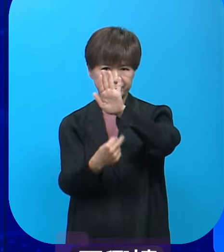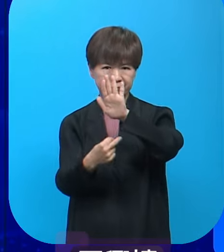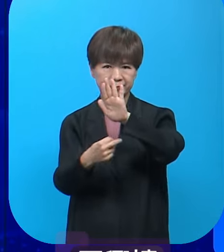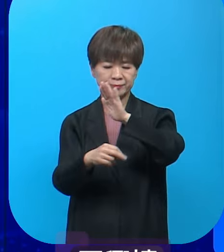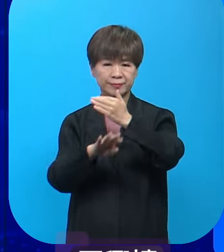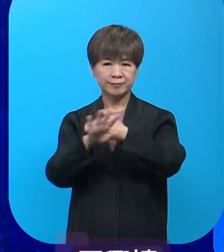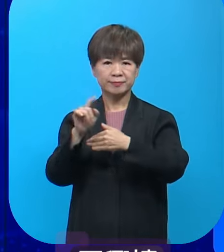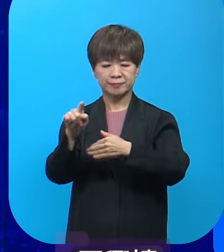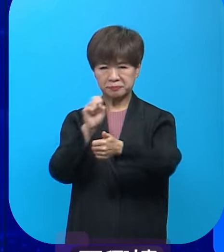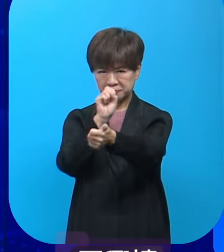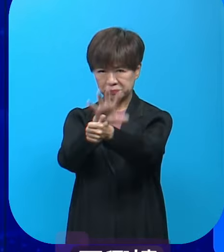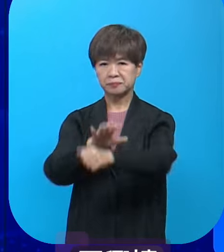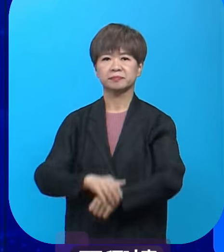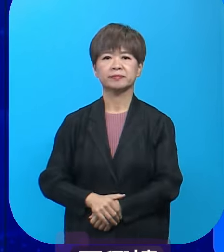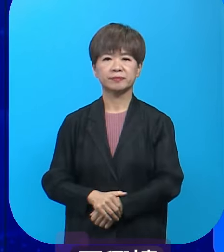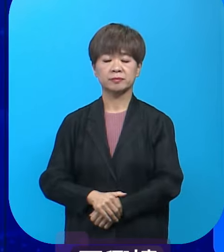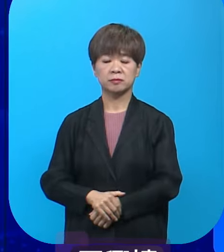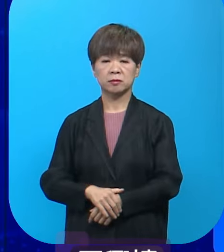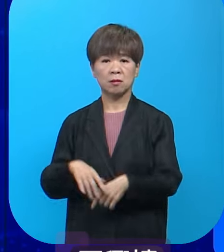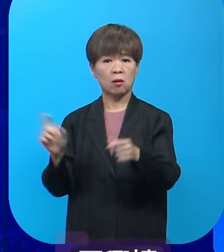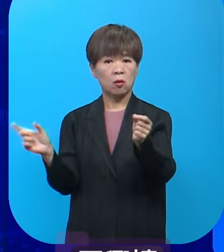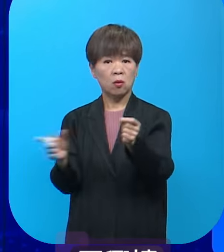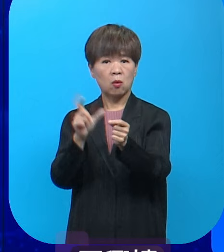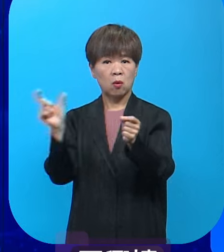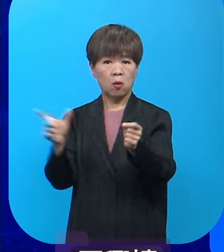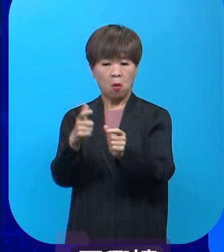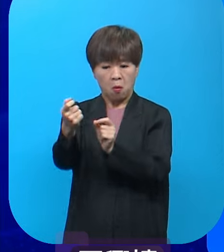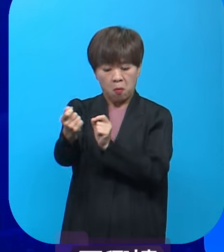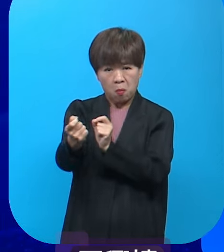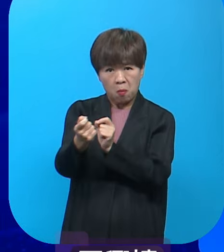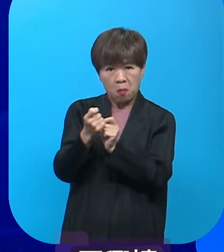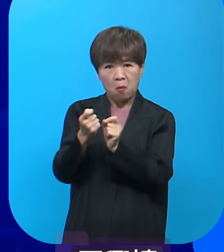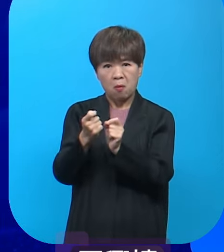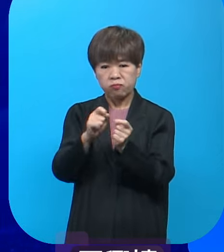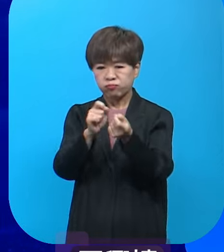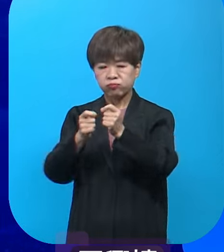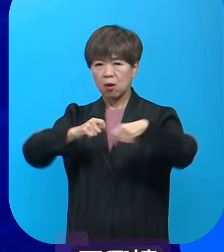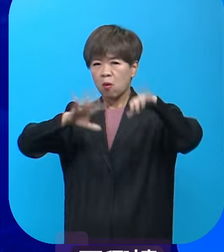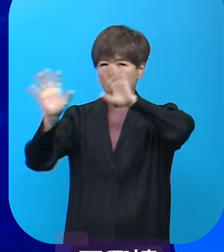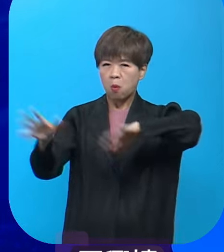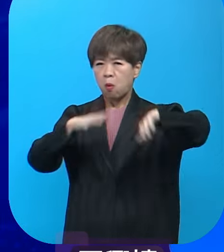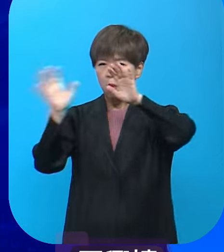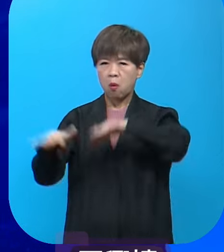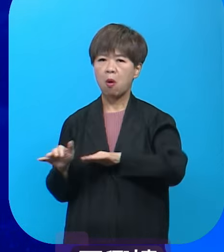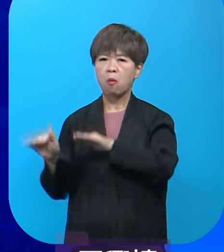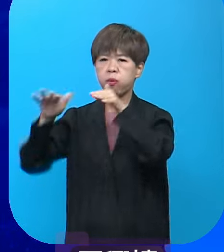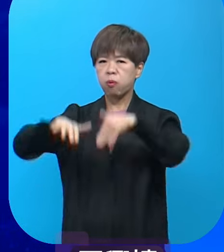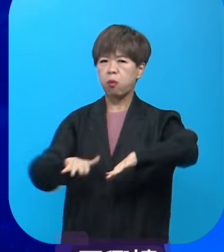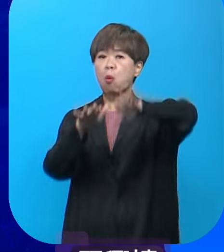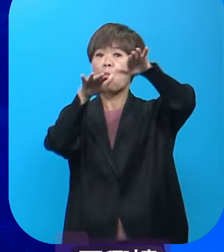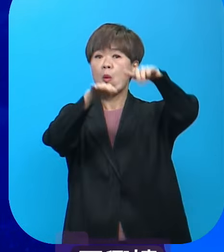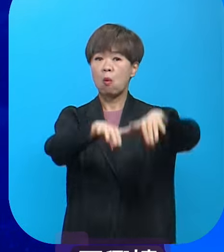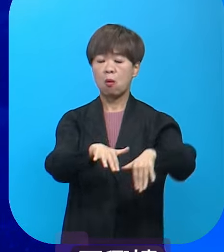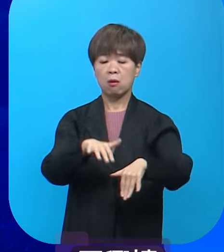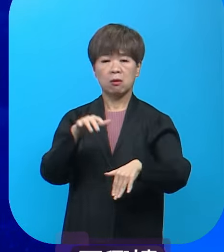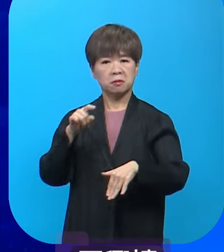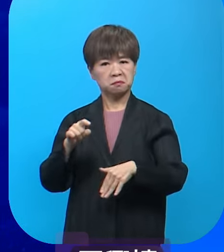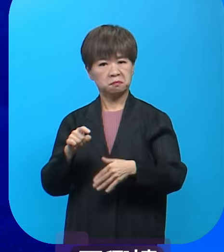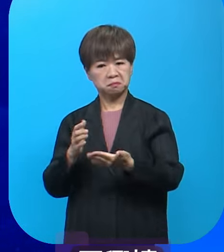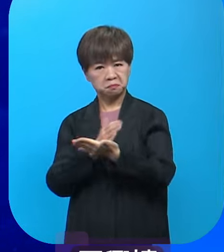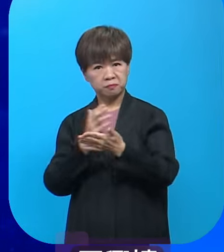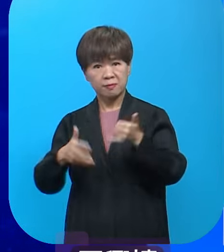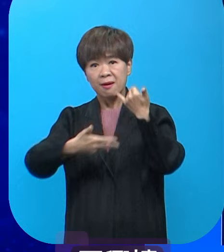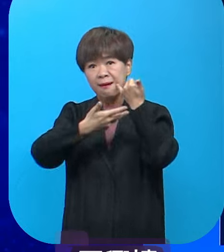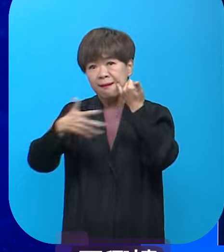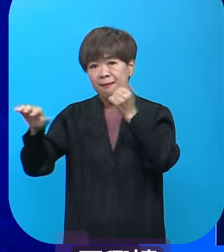外也要提醒大家的是，台风接近的过程中也会让台湾附近的风跟浪明显的增强。在预计海浪的